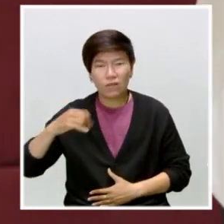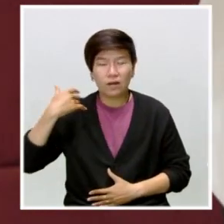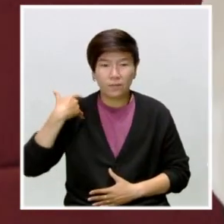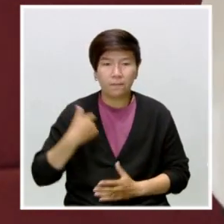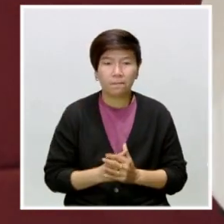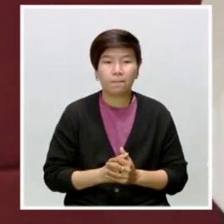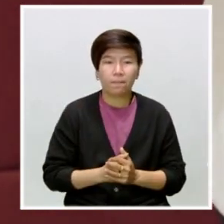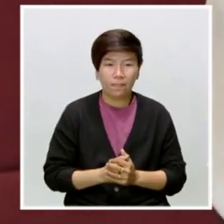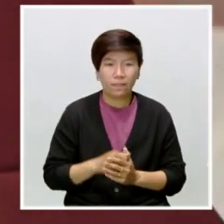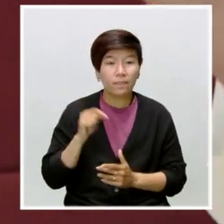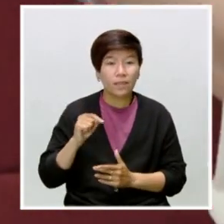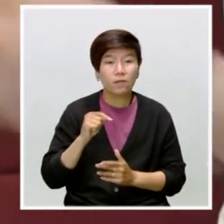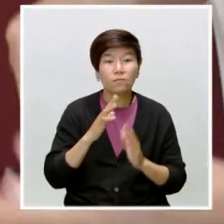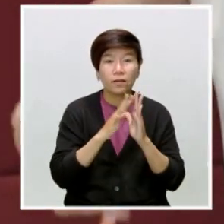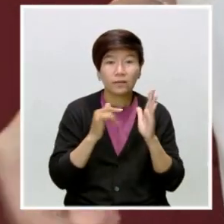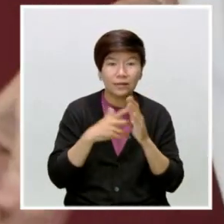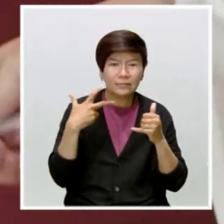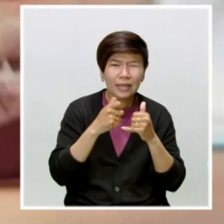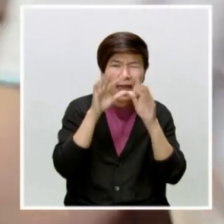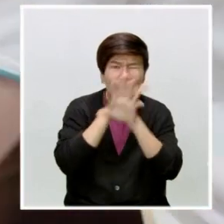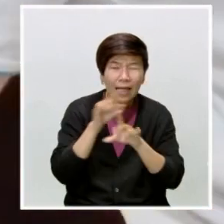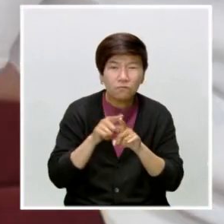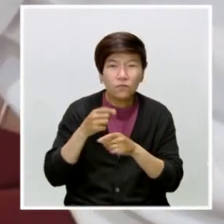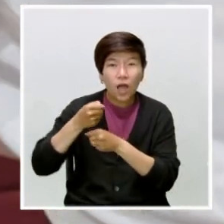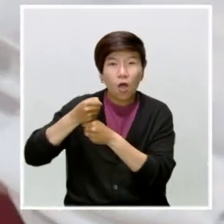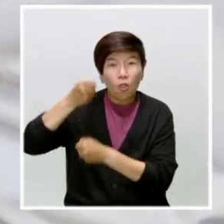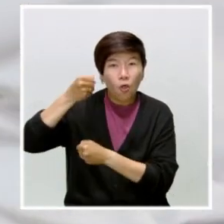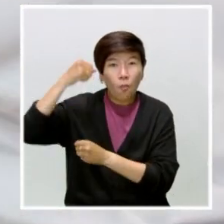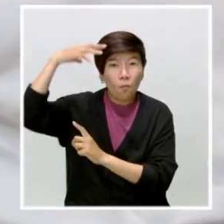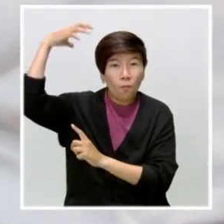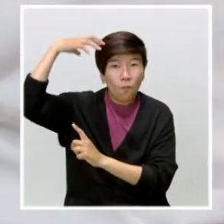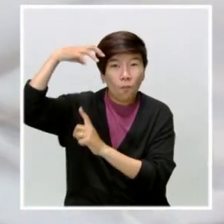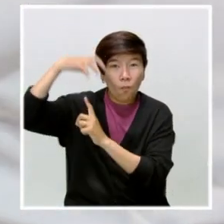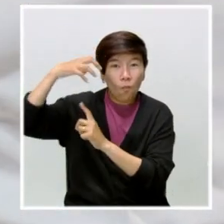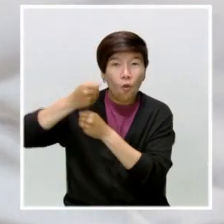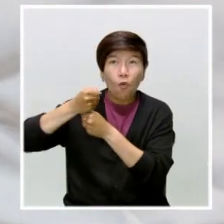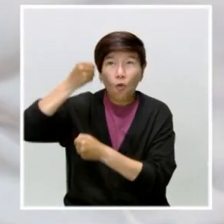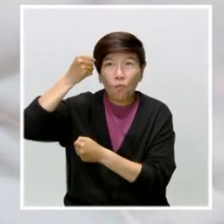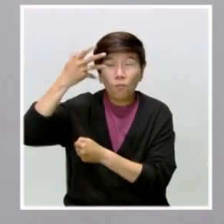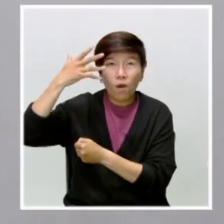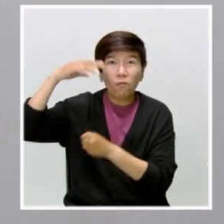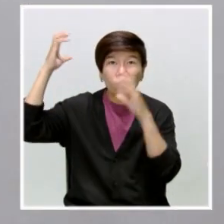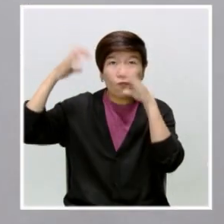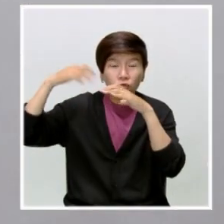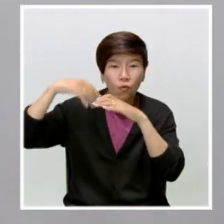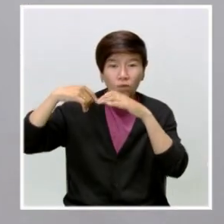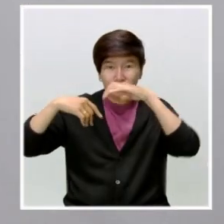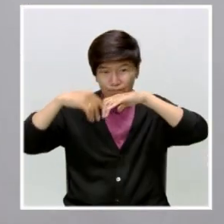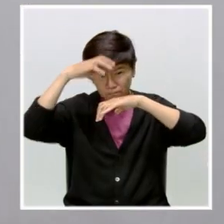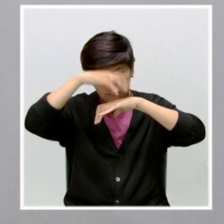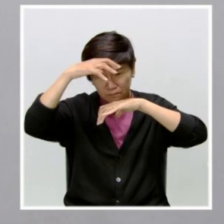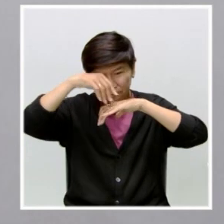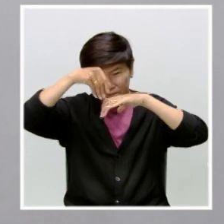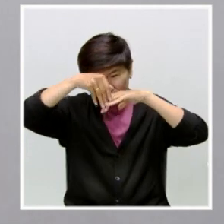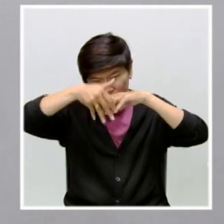ะว่าวัคซีนเนี่ยก็เปรียบเทียบเหมือนกับร่มนั่นแหละค่ะเวลาที่คุณกางร่มแล้วฝนตกไม่ได้การันตีนะว่าคุณจะไม่เปียกฝนแต่จะเปียกน้อยล